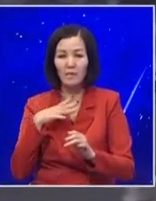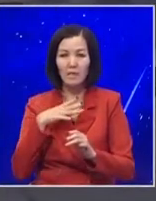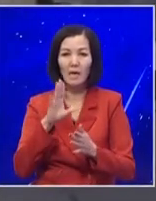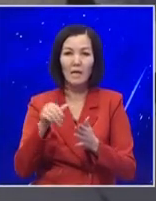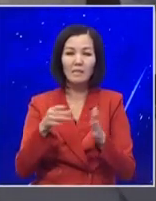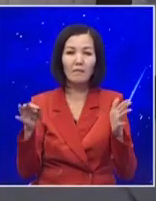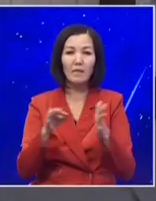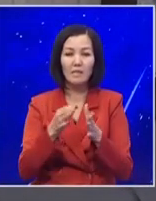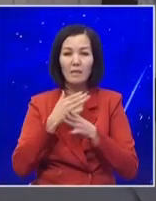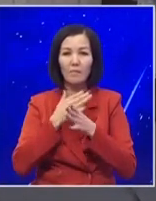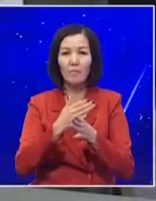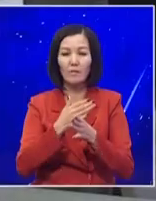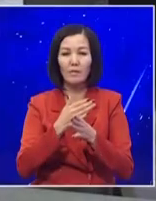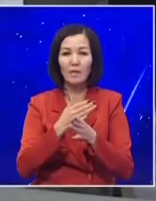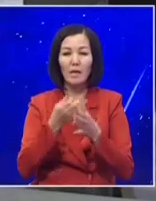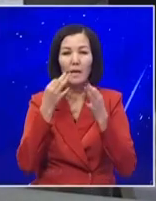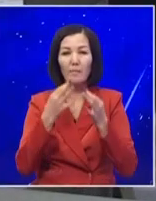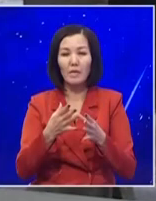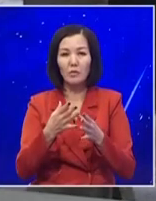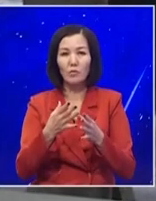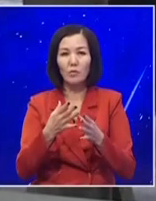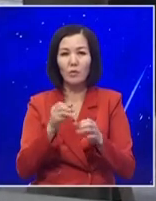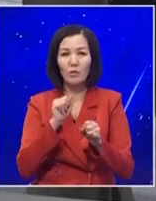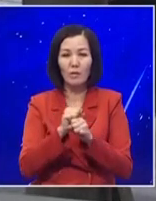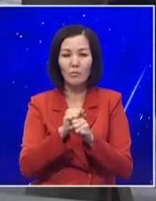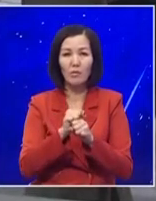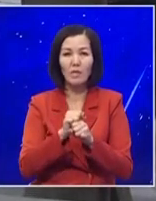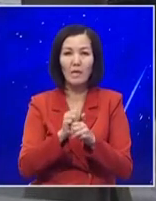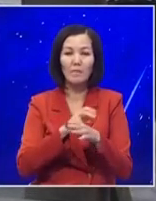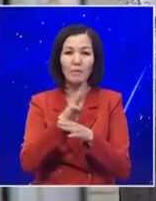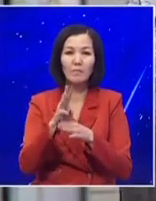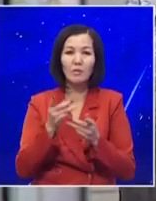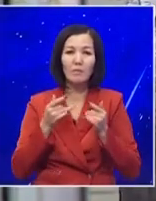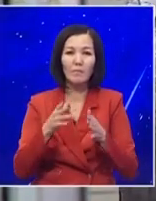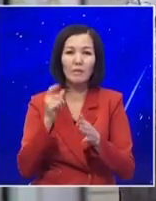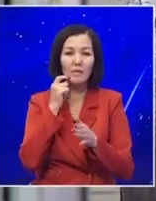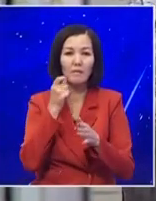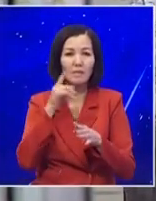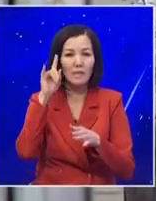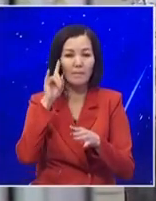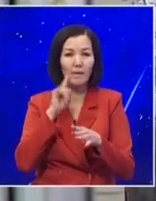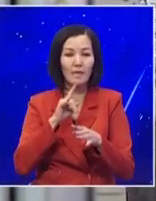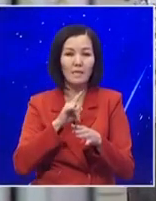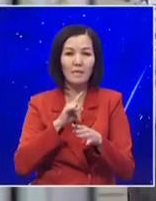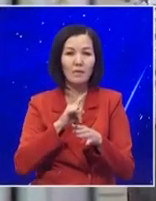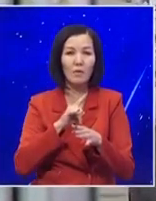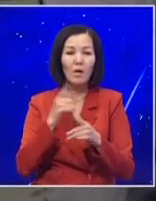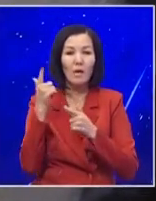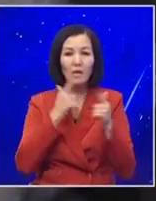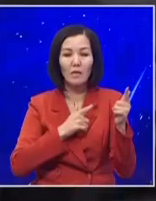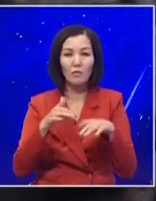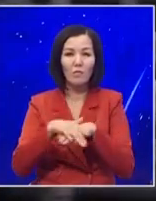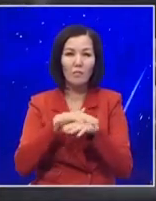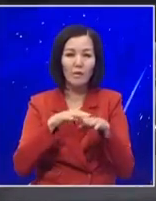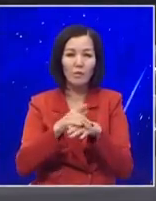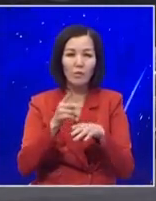целью послужило избежание простоя работы предприятия и обеспечение потребности сахара в стране. Отметим, готовый продукт на республиканский рынок